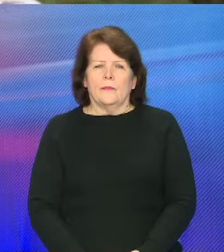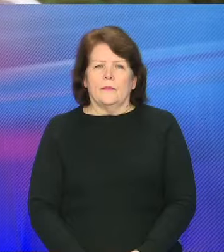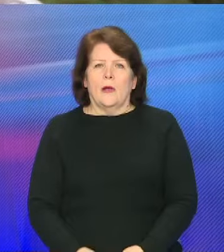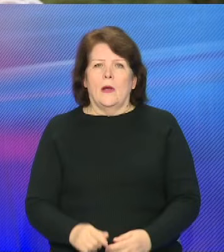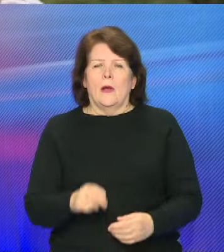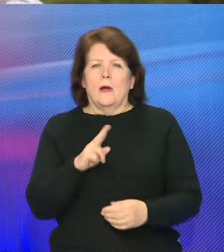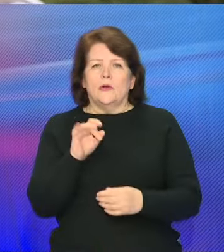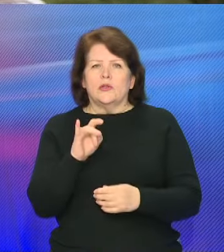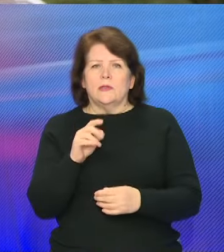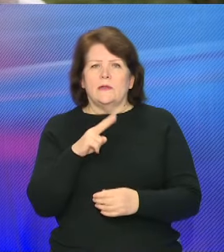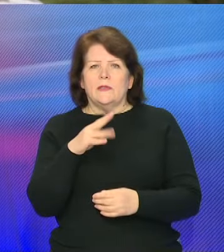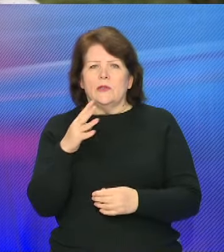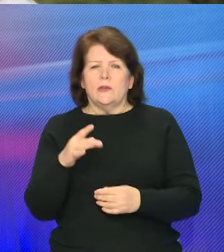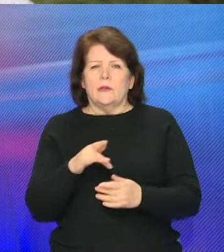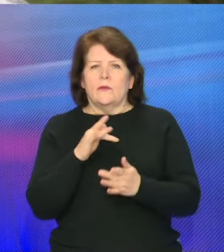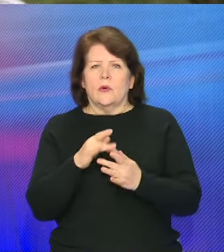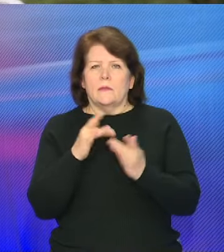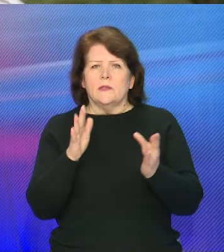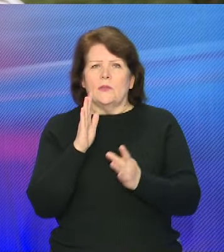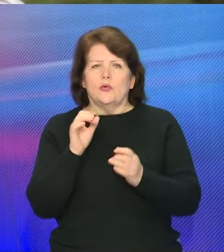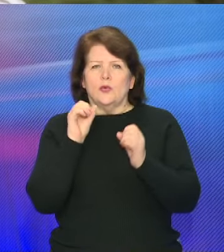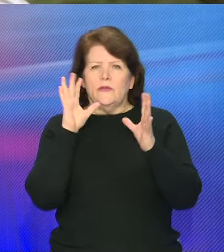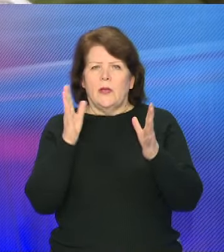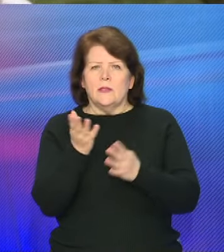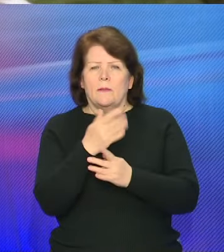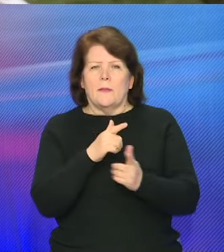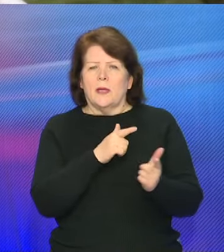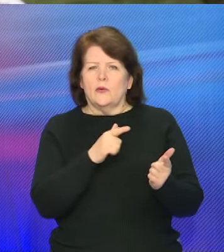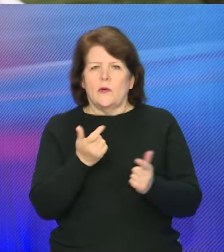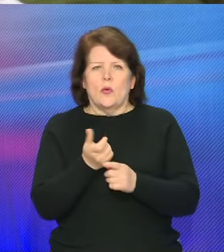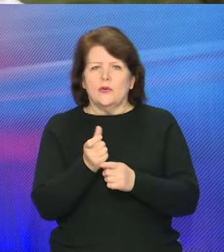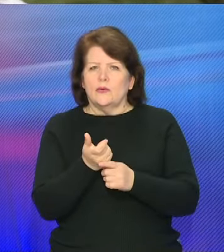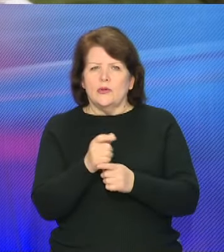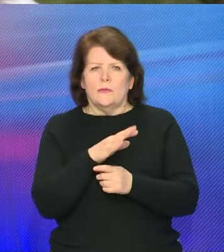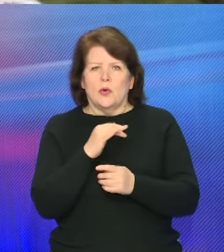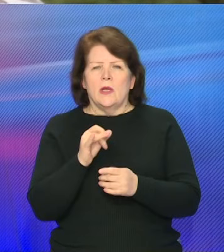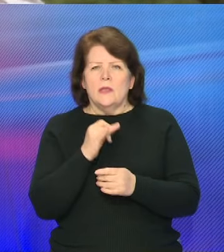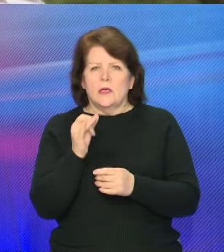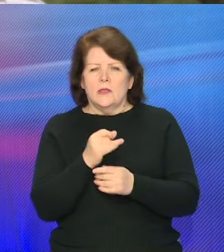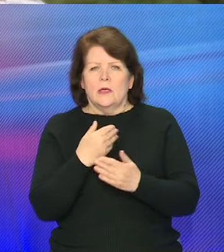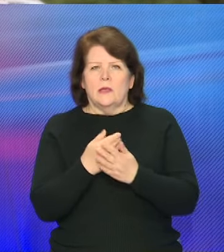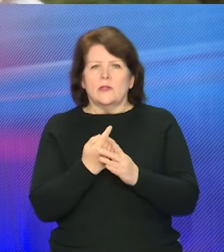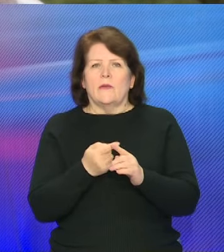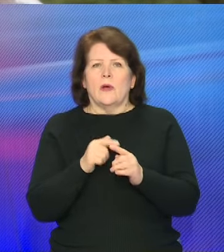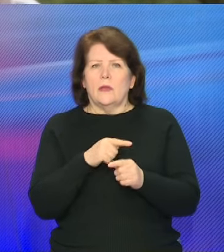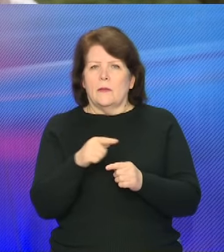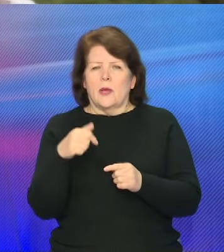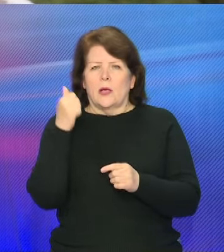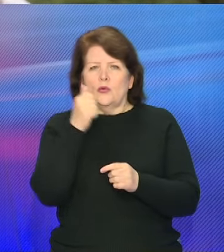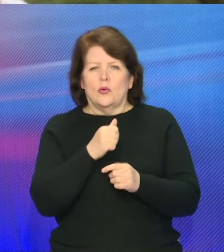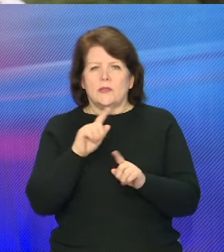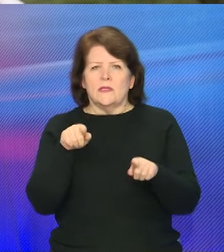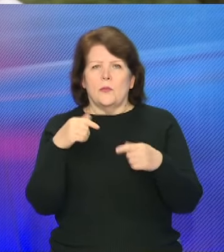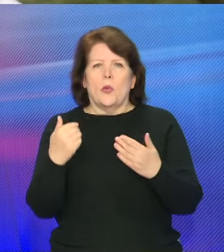Дожинки 2024 в мостах будут удивлять. Мы заготовили очень-очень много интересностей. И даже в этом году мы создаем